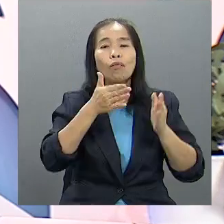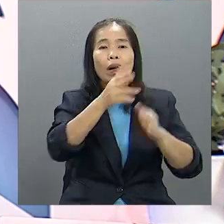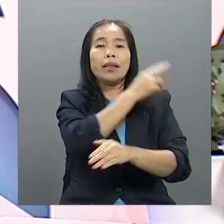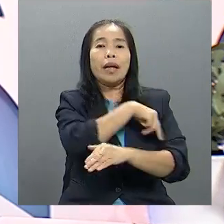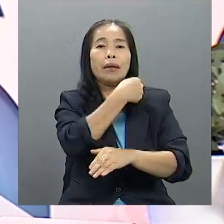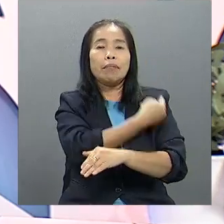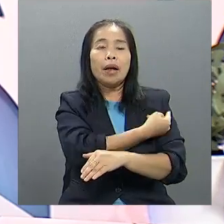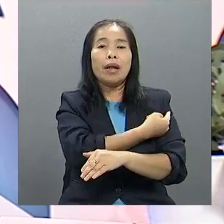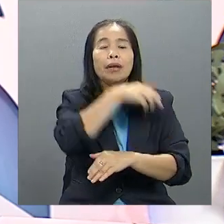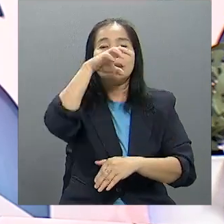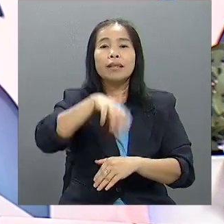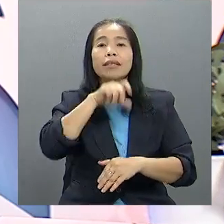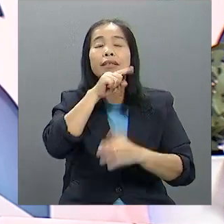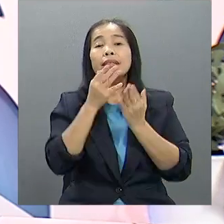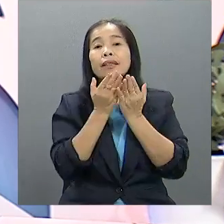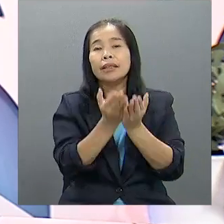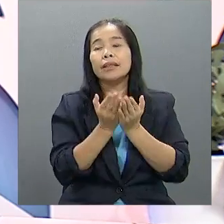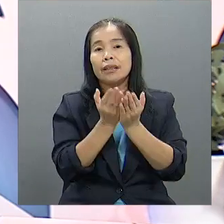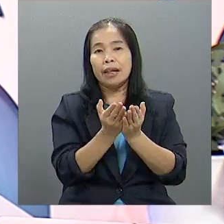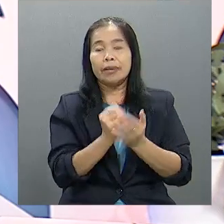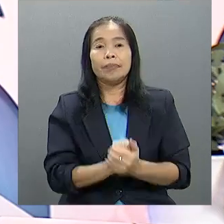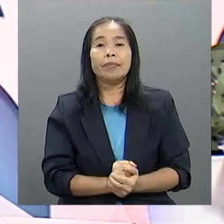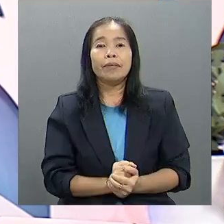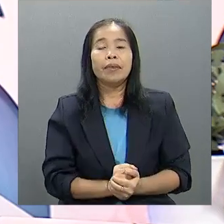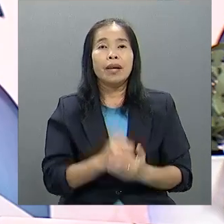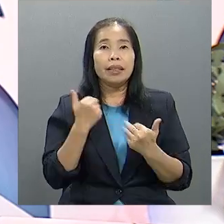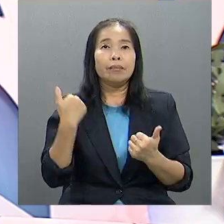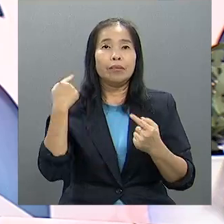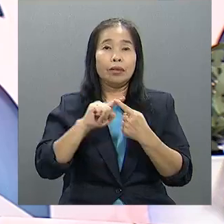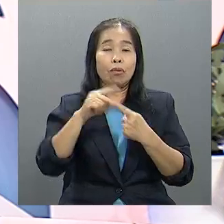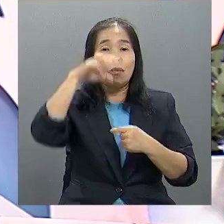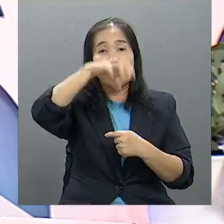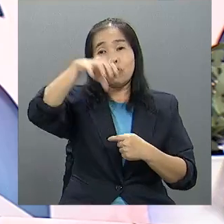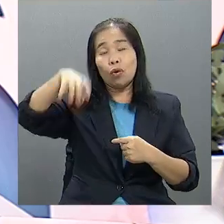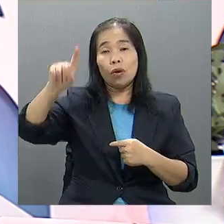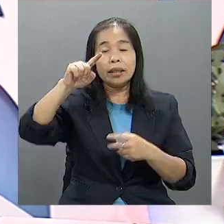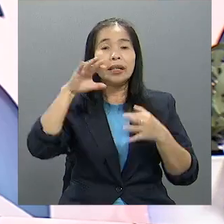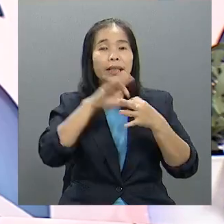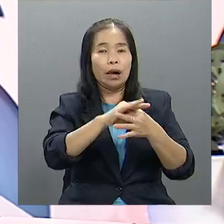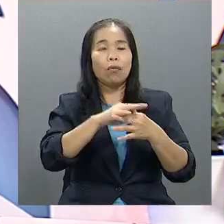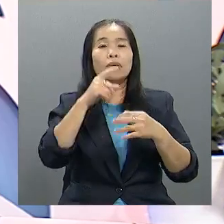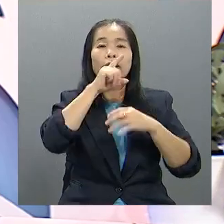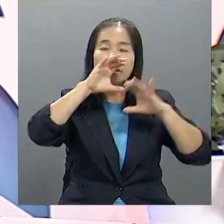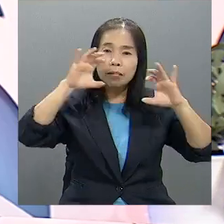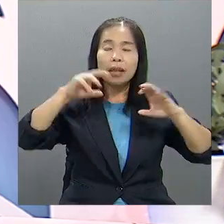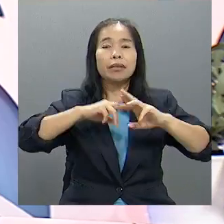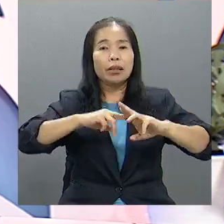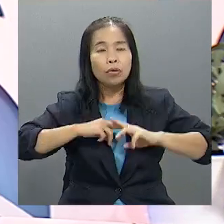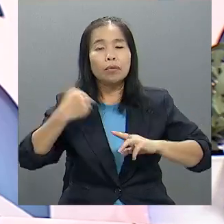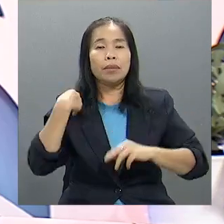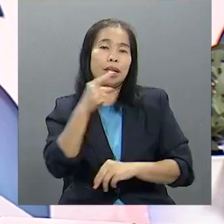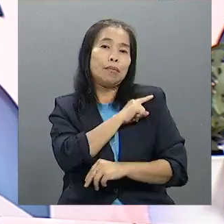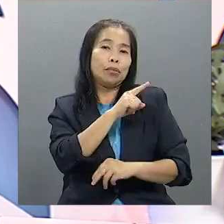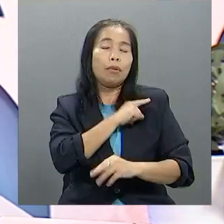พยาบาลนะคะคุณผู้ชมและแน่นอนว่าในส่วนขององค์กรที่เกี่ยวข้องไม่ว่าจะเป็นภาครัฐหรือเอกชนที่มีหน้าที่ในการพัฒนาคิ